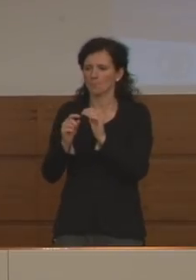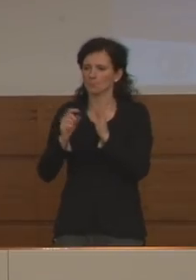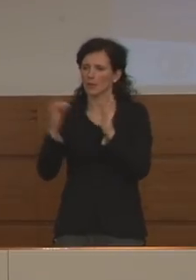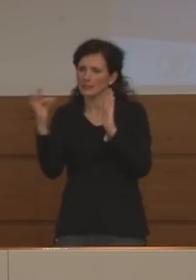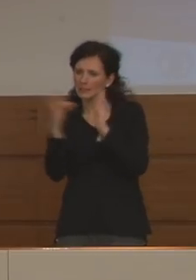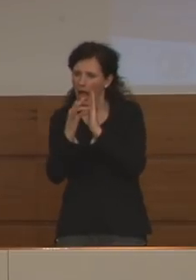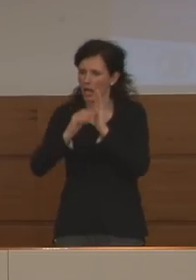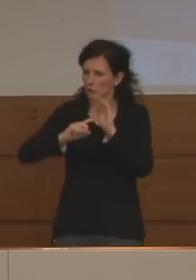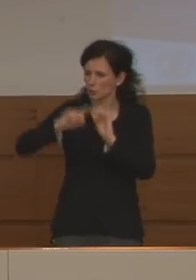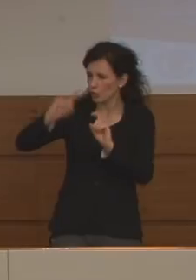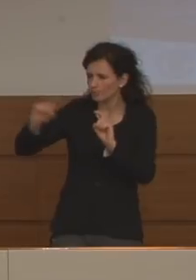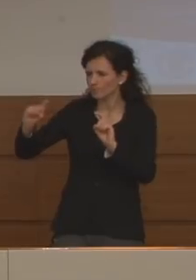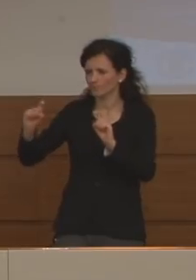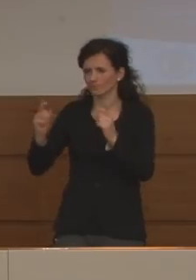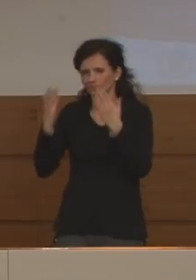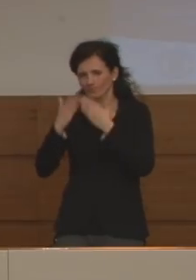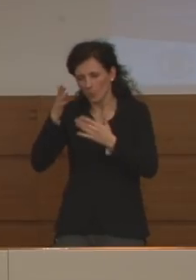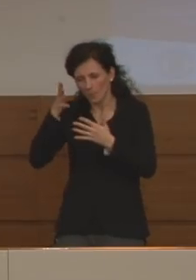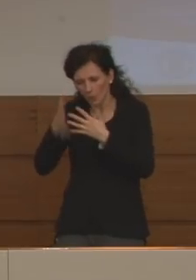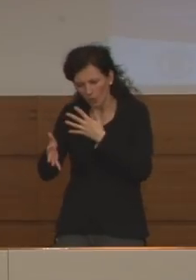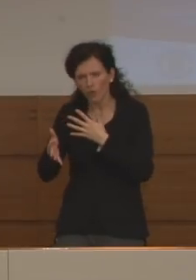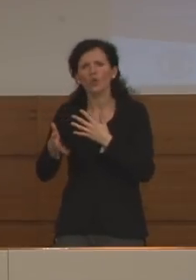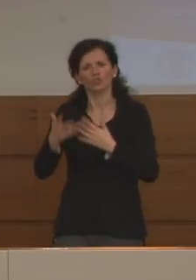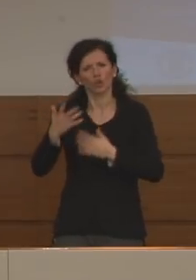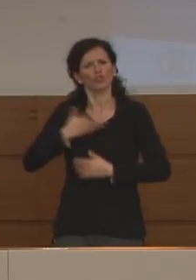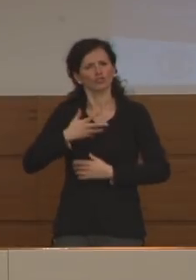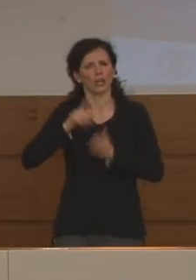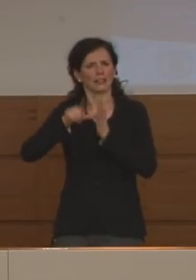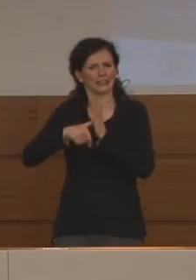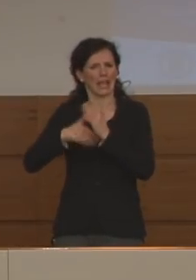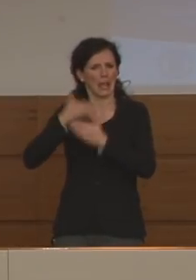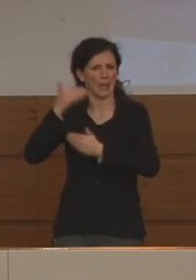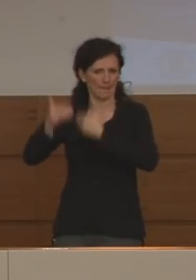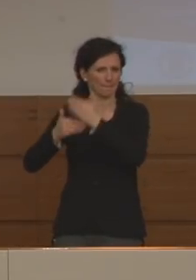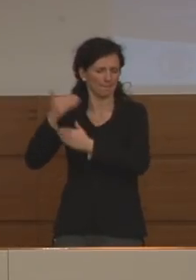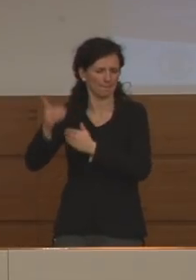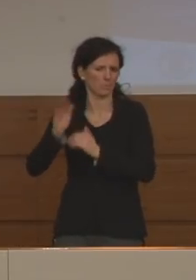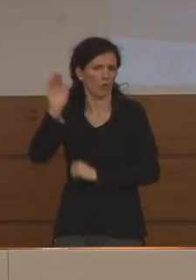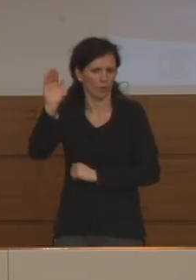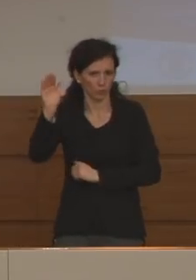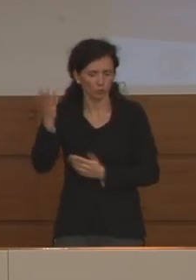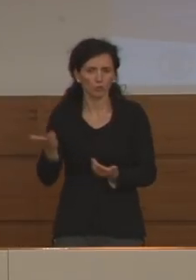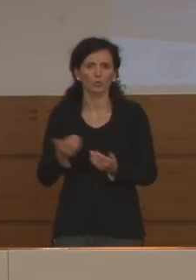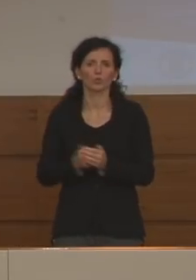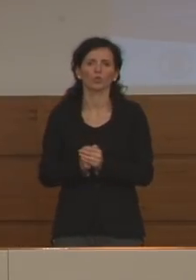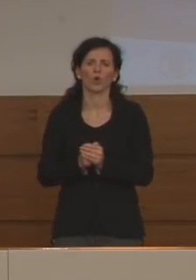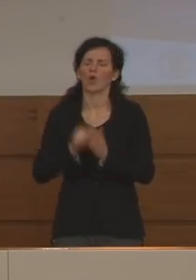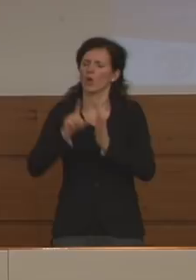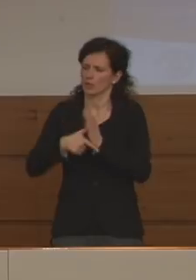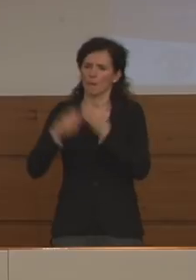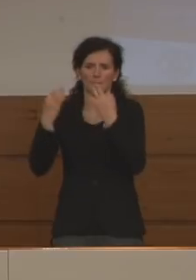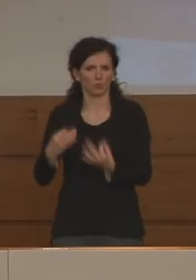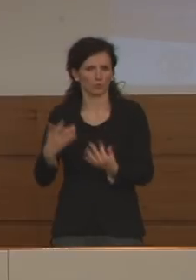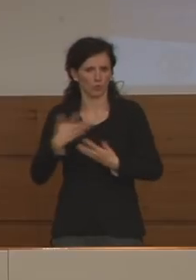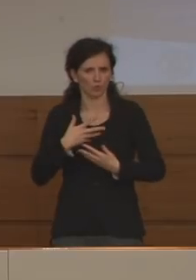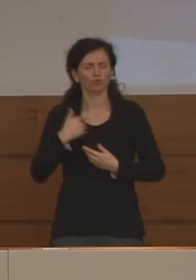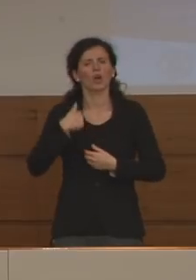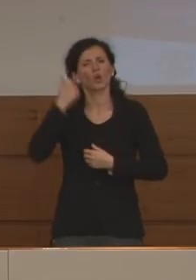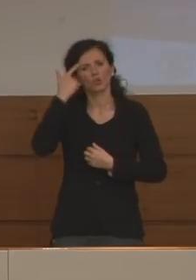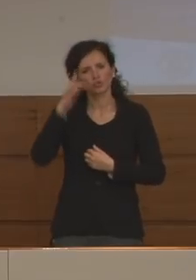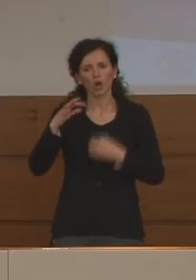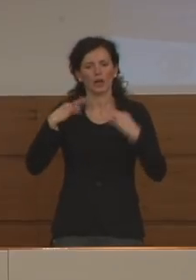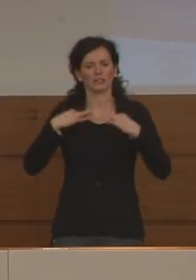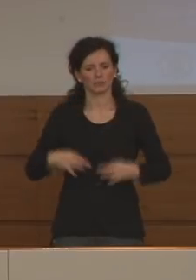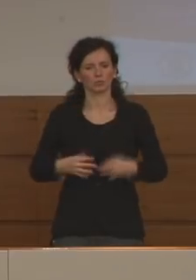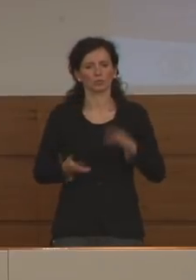me avranno tempo di essere fatti so che sia l'istituto superiore sanità che l'organizzazione mondiale